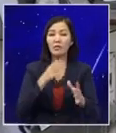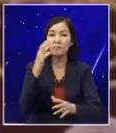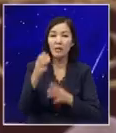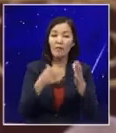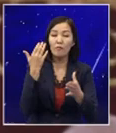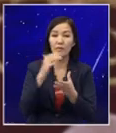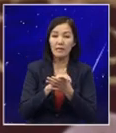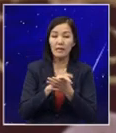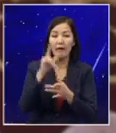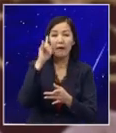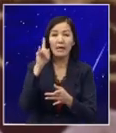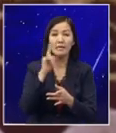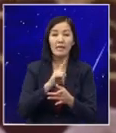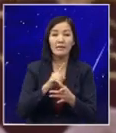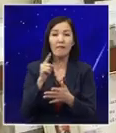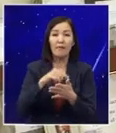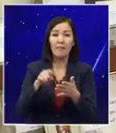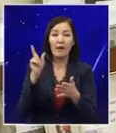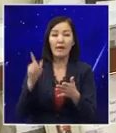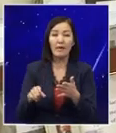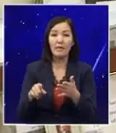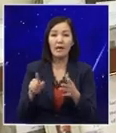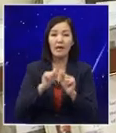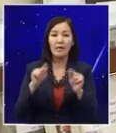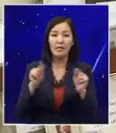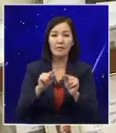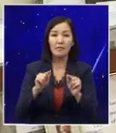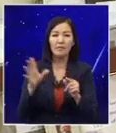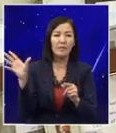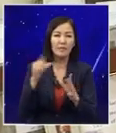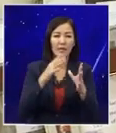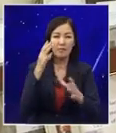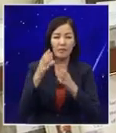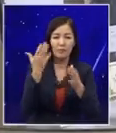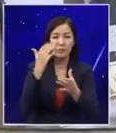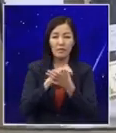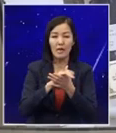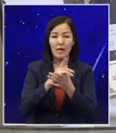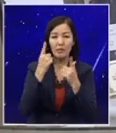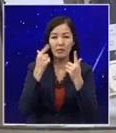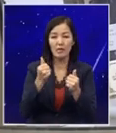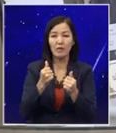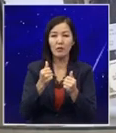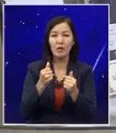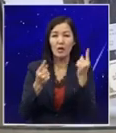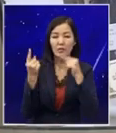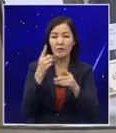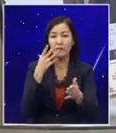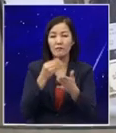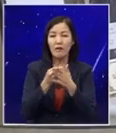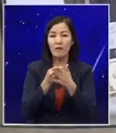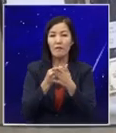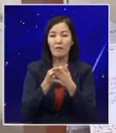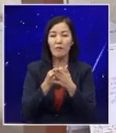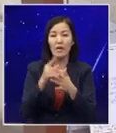самого казахского поэта, так и посвященные ему, распространились по всему земному шару. Но больше всего произведений собрано на родине